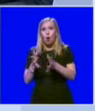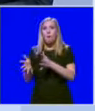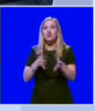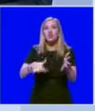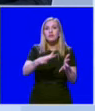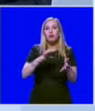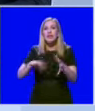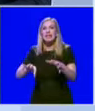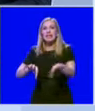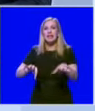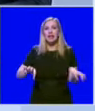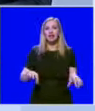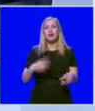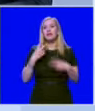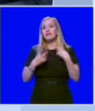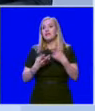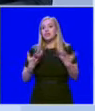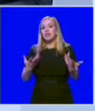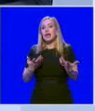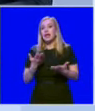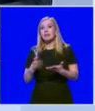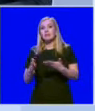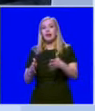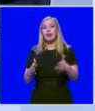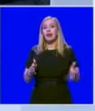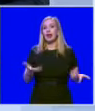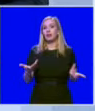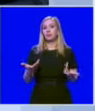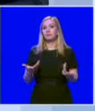какво е разпределението в парламента. И Десислава Танасова ви каза, не бързайте, защото